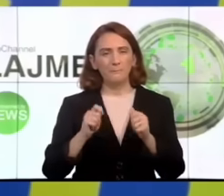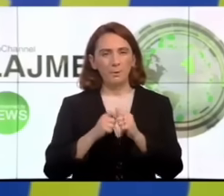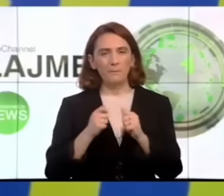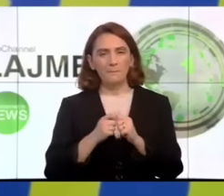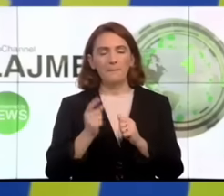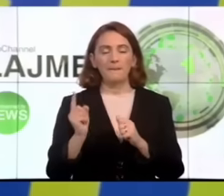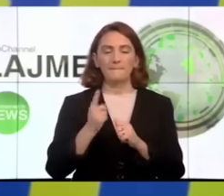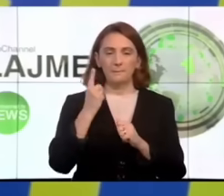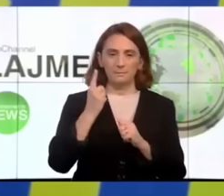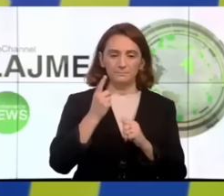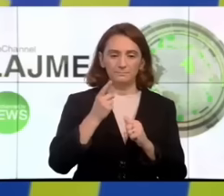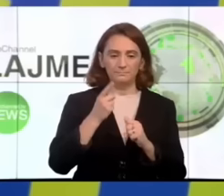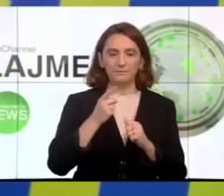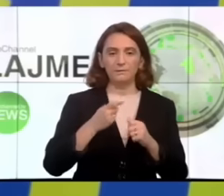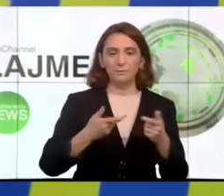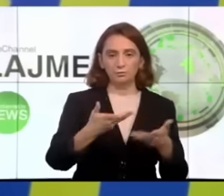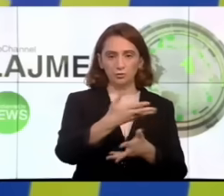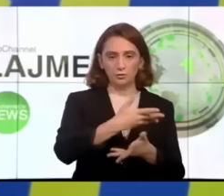e kompjutereve ku hyn